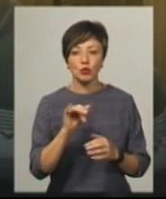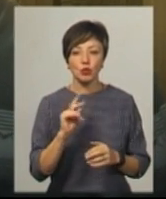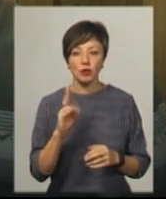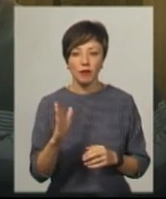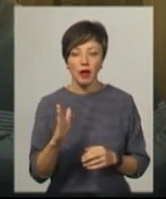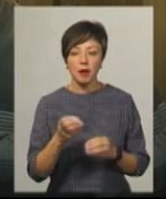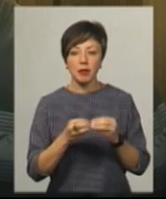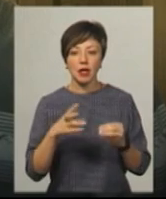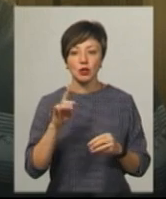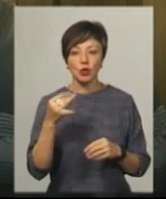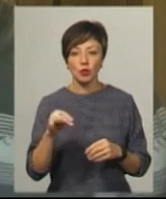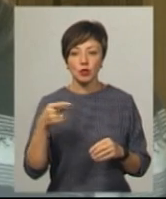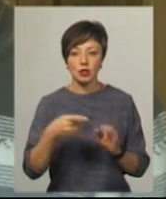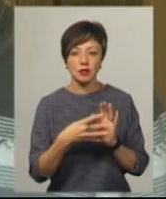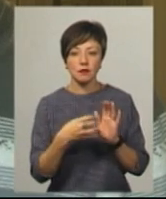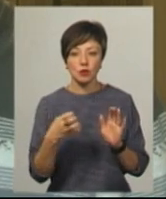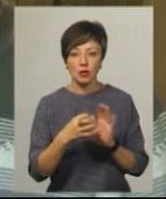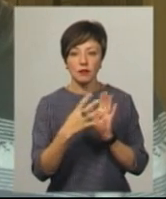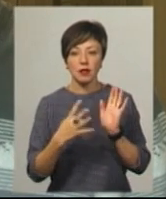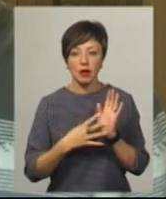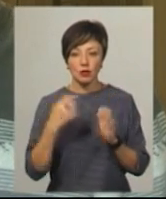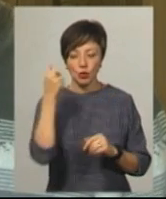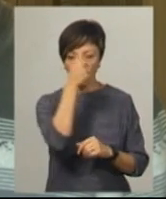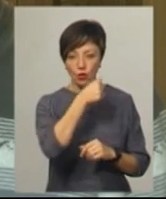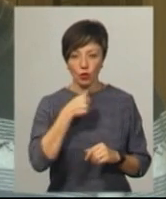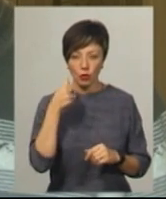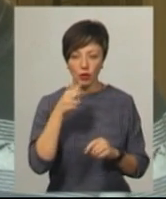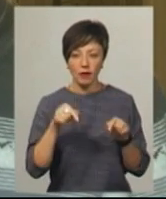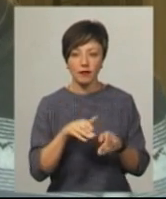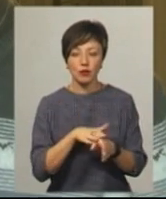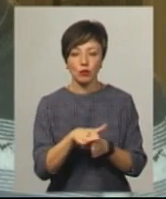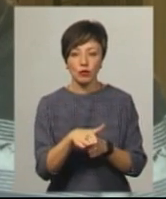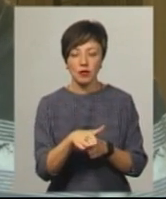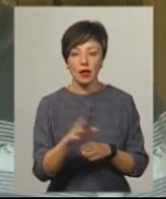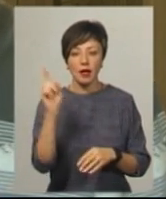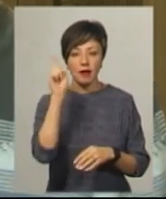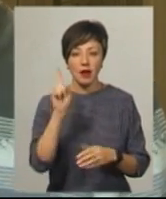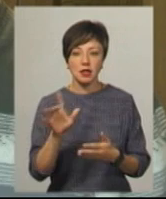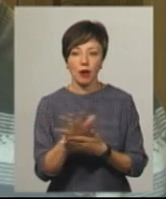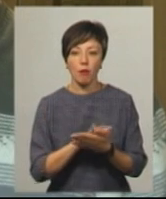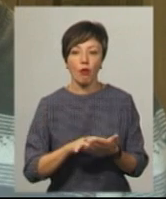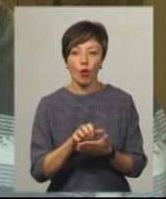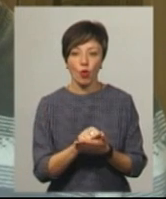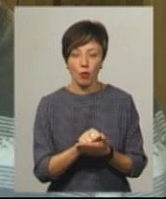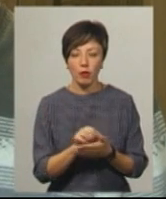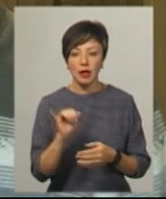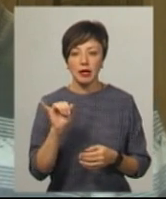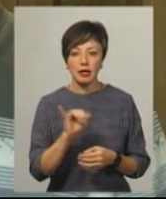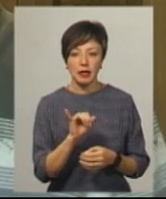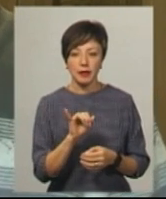15 лютого 1919 року в Проскурії відбувся єврейський погром. І